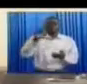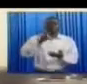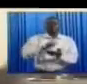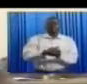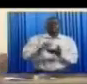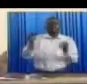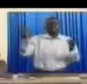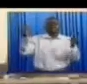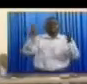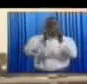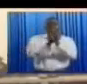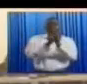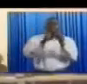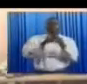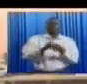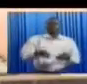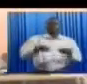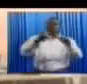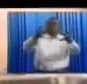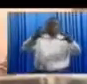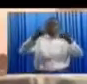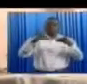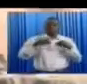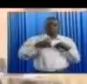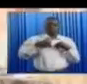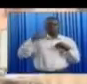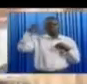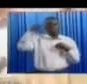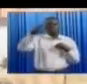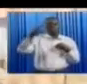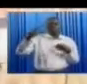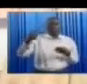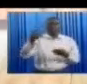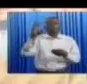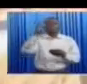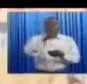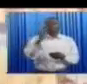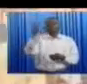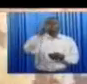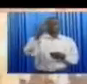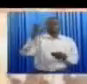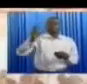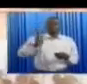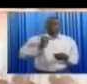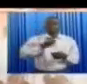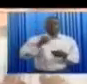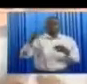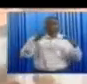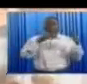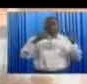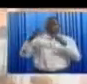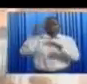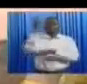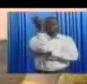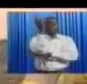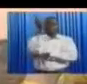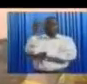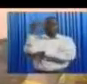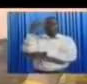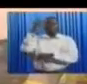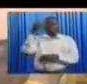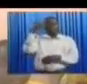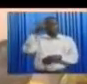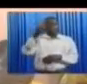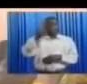C'est un rendez-vous du donner et du recevoir entre les membres du RORD GDT, le réseau des organisations de lutte contre la désertification et pour la gestion durable